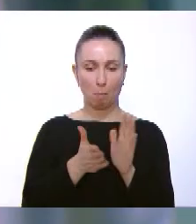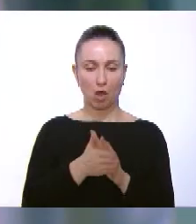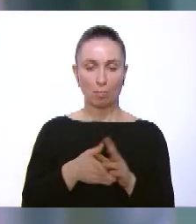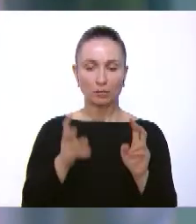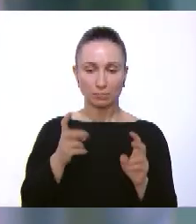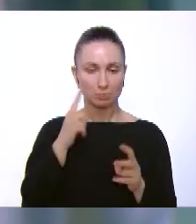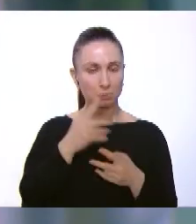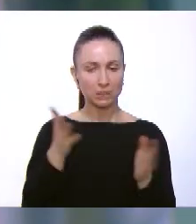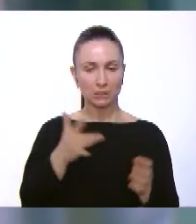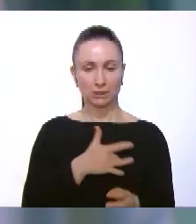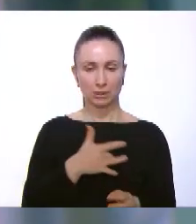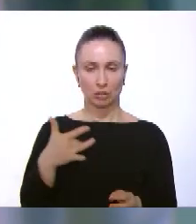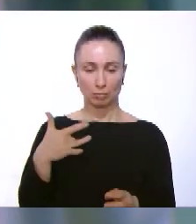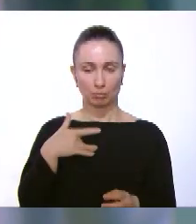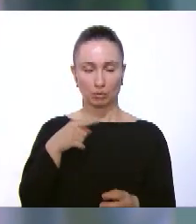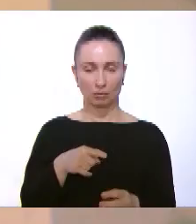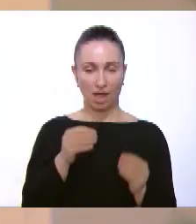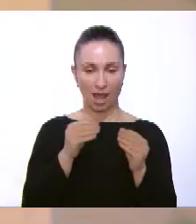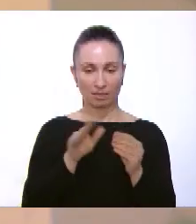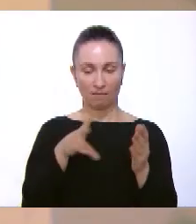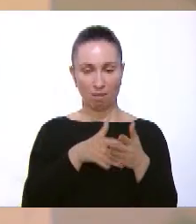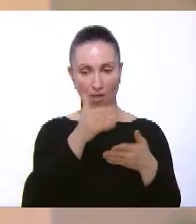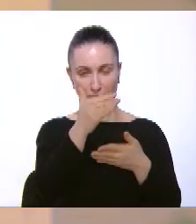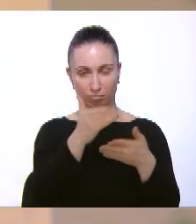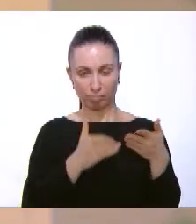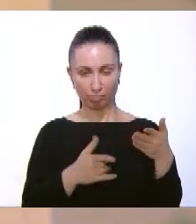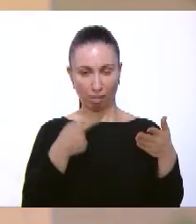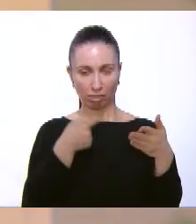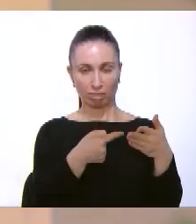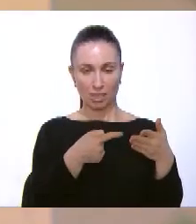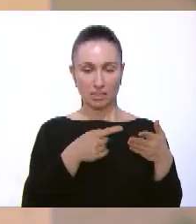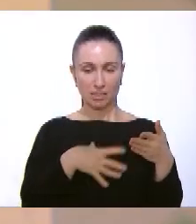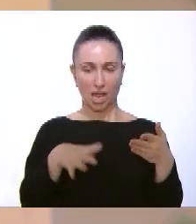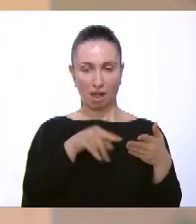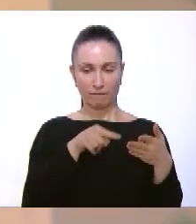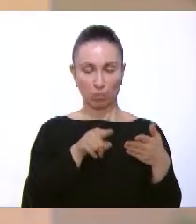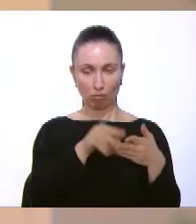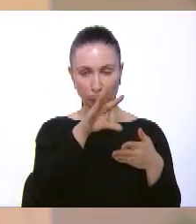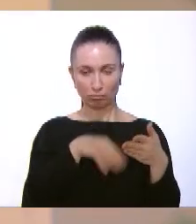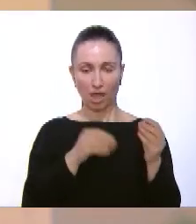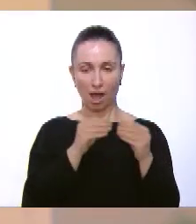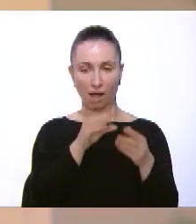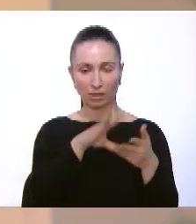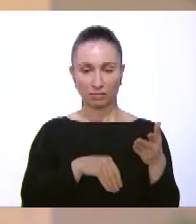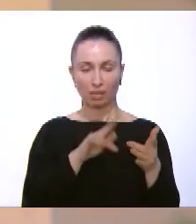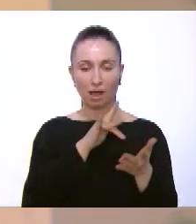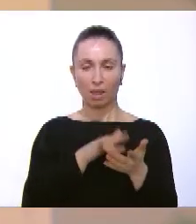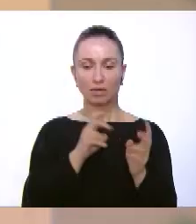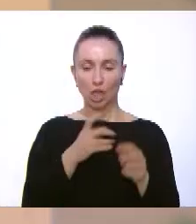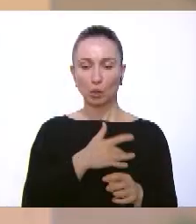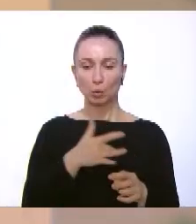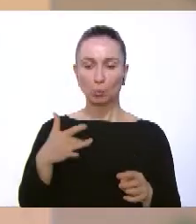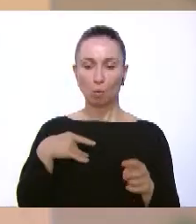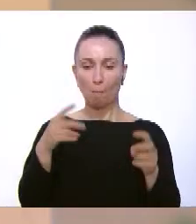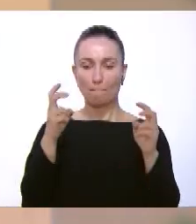დრამატული სურათის მქონე 10 ქვეყნის ჩამონათვალს, სადაც საქართველოს იყო ერთ-ერთი ლიდერი ბჭყალებში. ეხლა ჩვენ ლიდერებად ვითვლებით უკვე